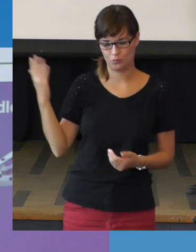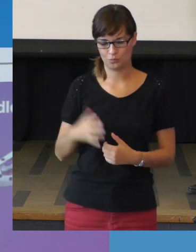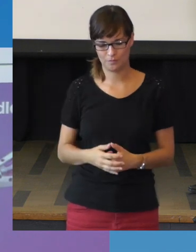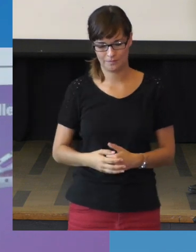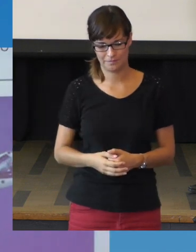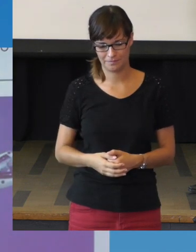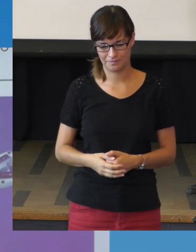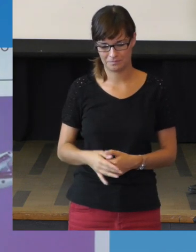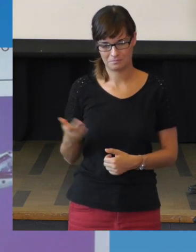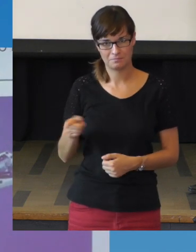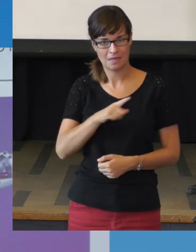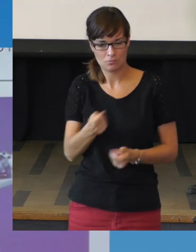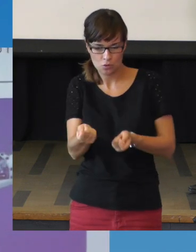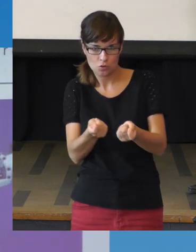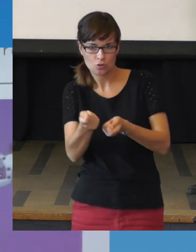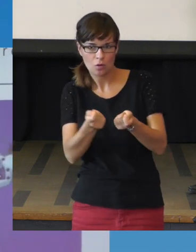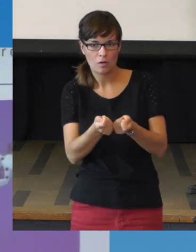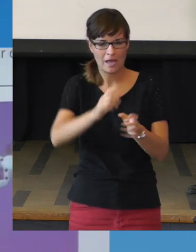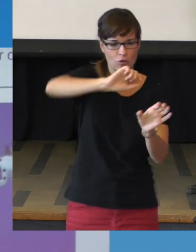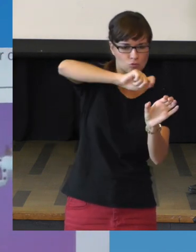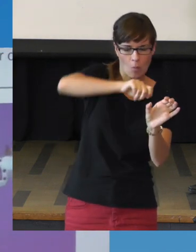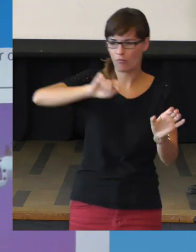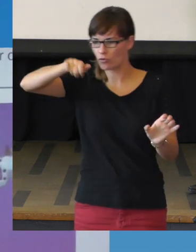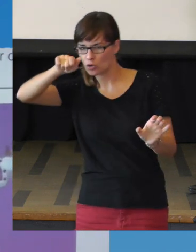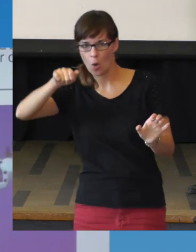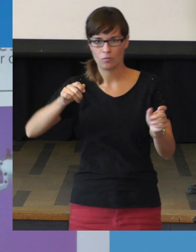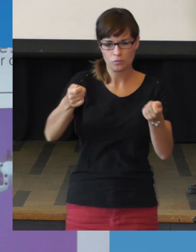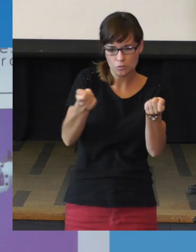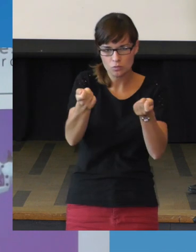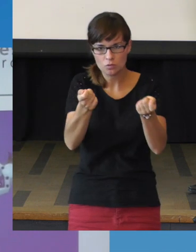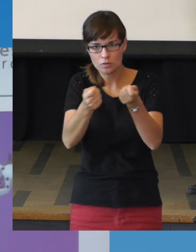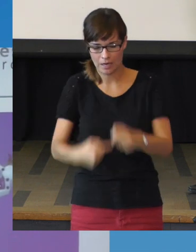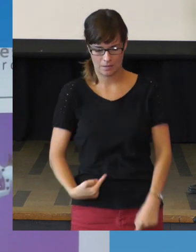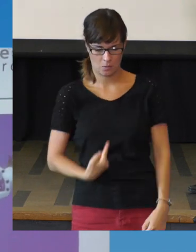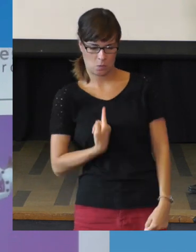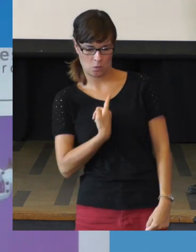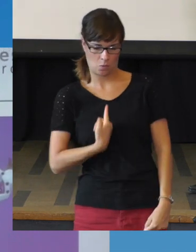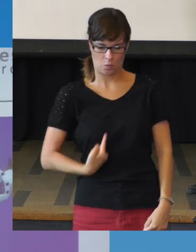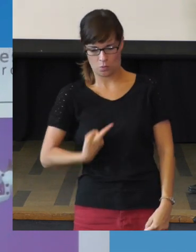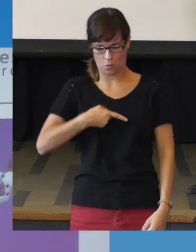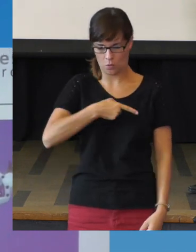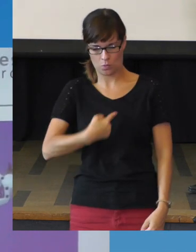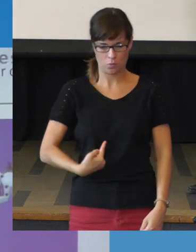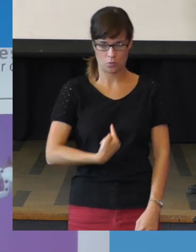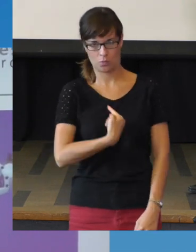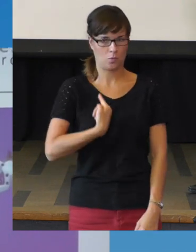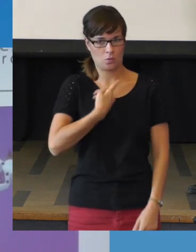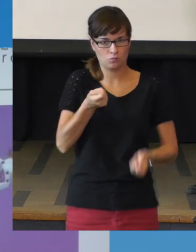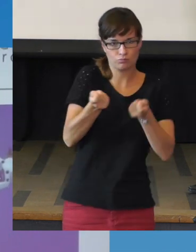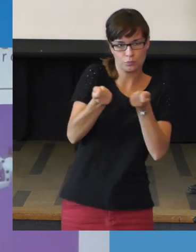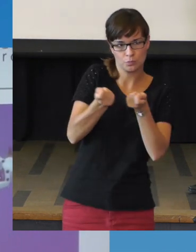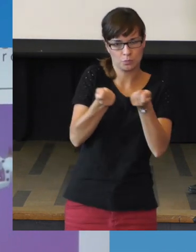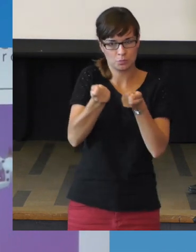Apparat, mit dem wir das Ganze steuern. Hier sind lauter Drehknöpfe, wo wir die nach posterior, also nach hinten und anterior nach vorne steuern können,